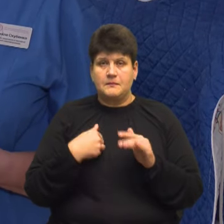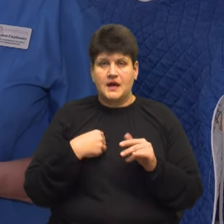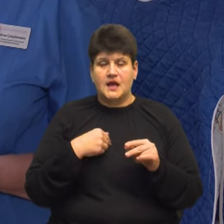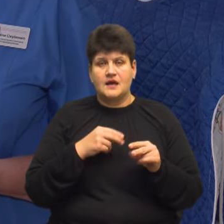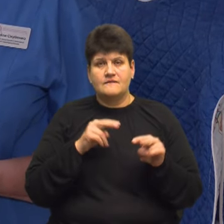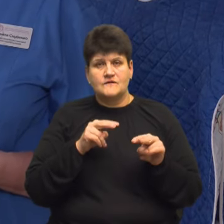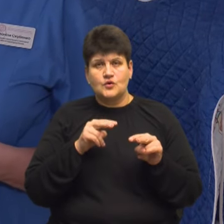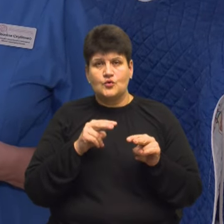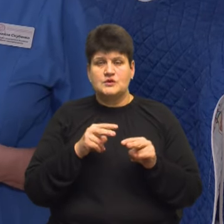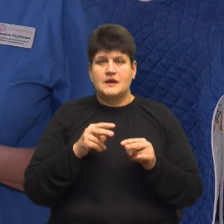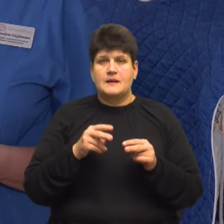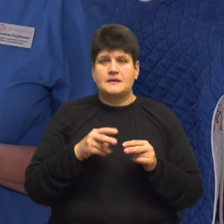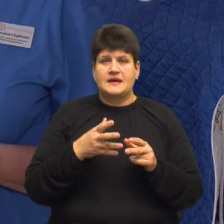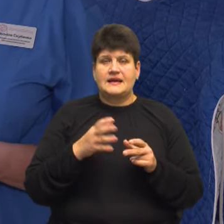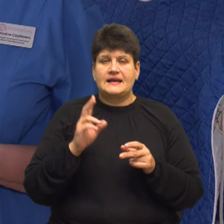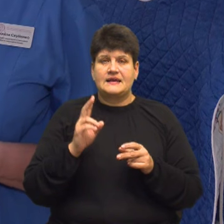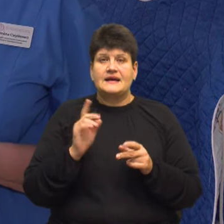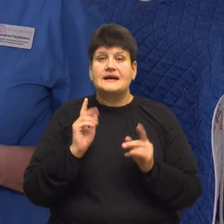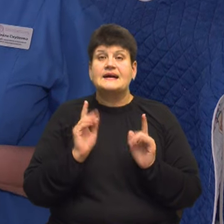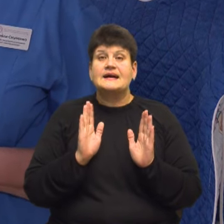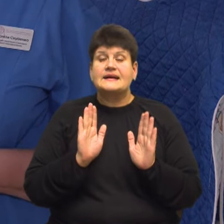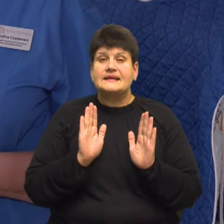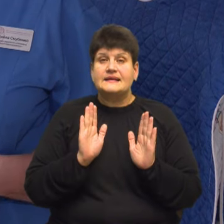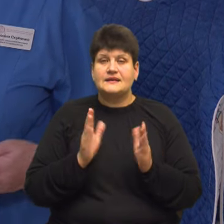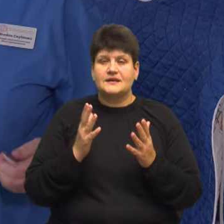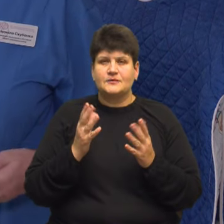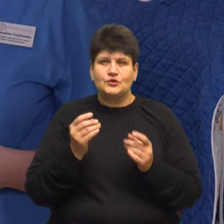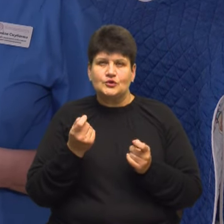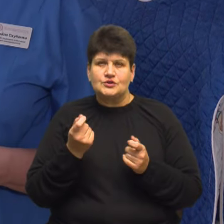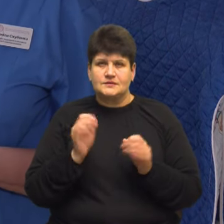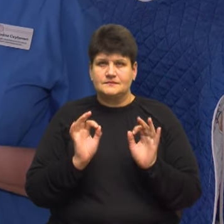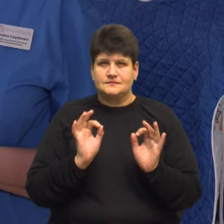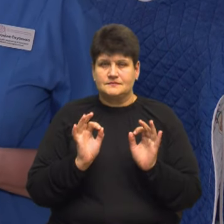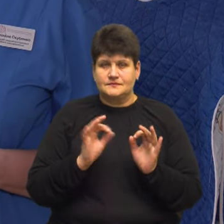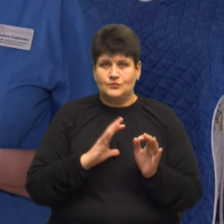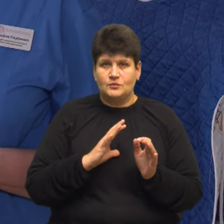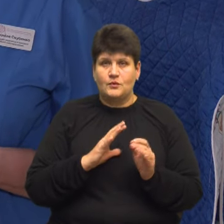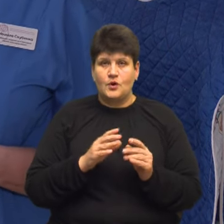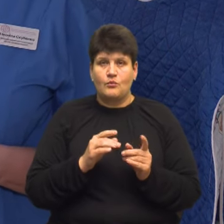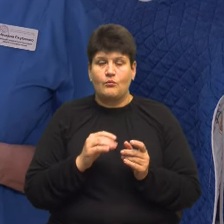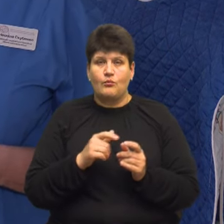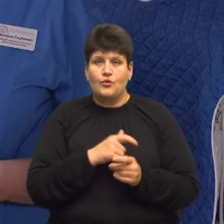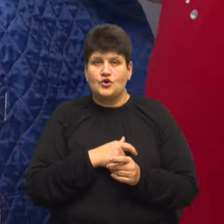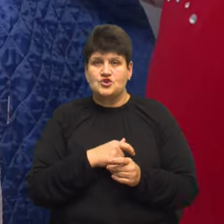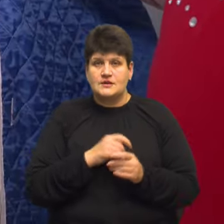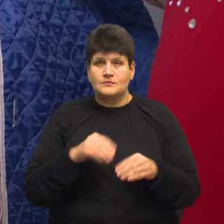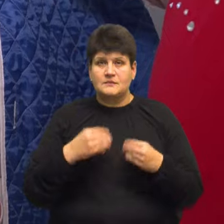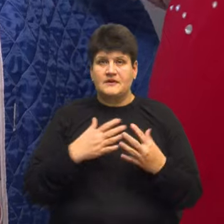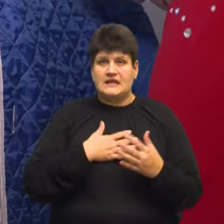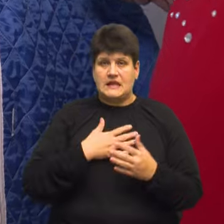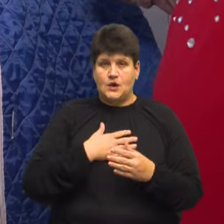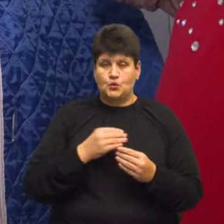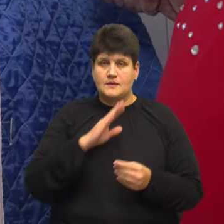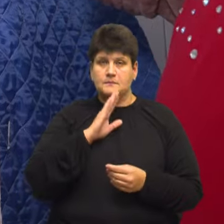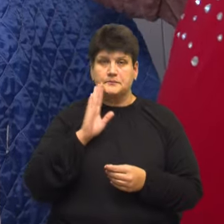діток методом кінгуру, тобто як тільки стан їх в динаміці дещо стабілізується, ми по черзі будемо кожному лічка викладати на груди.